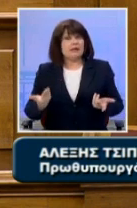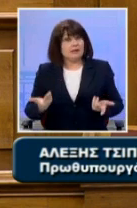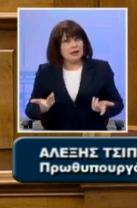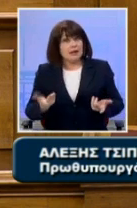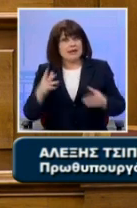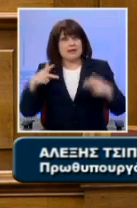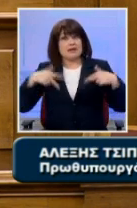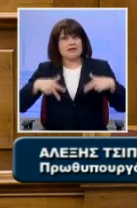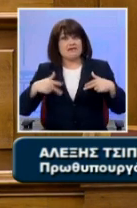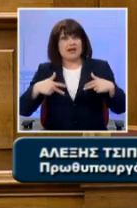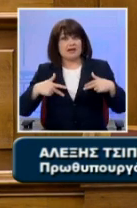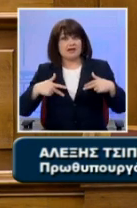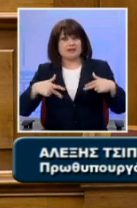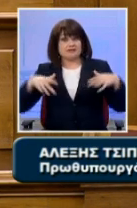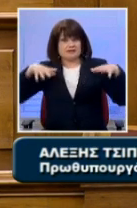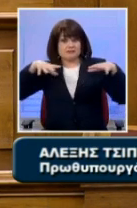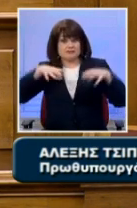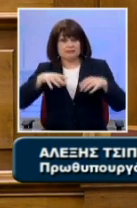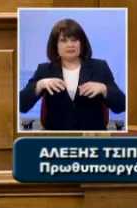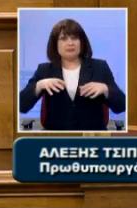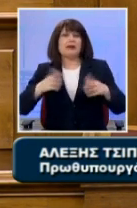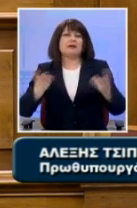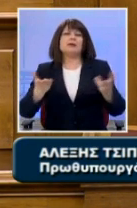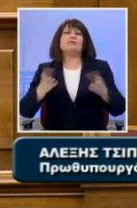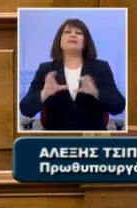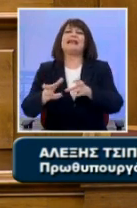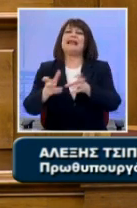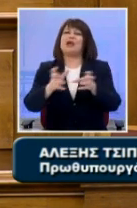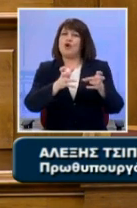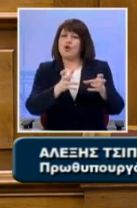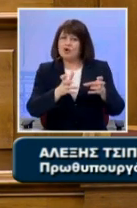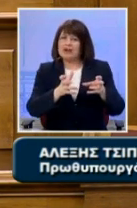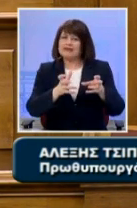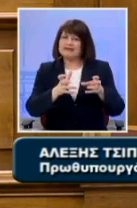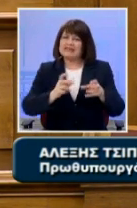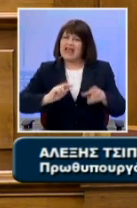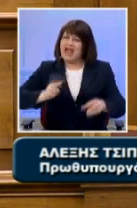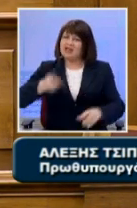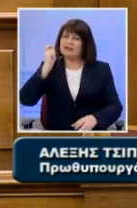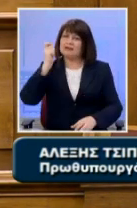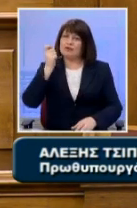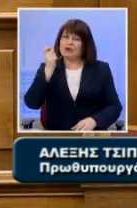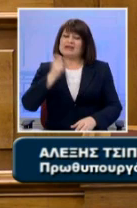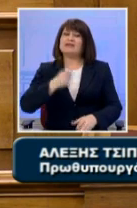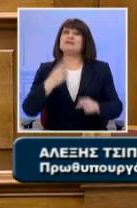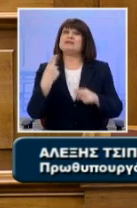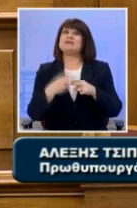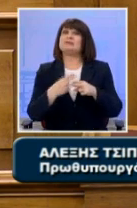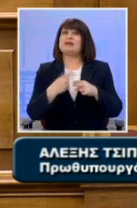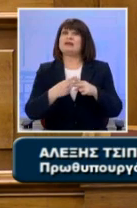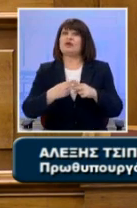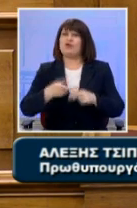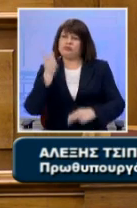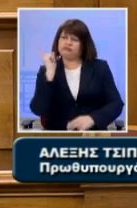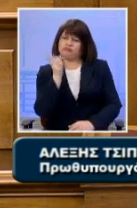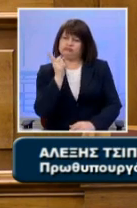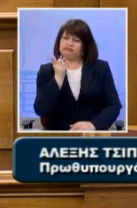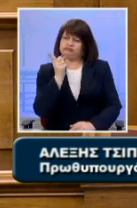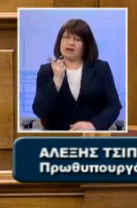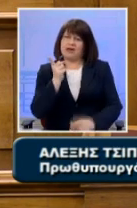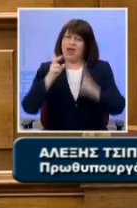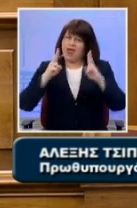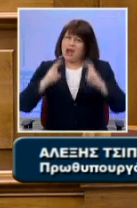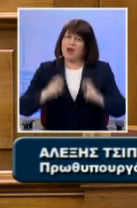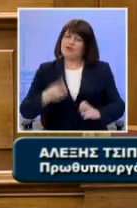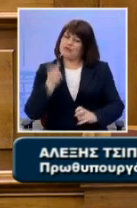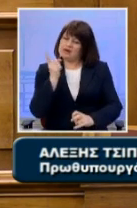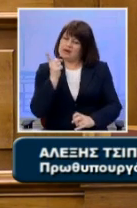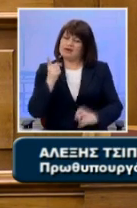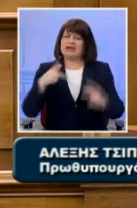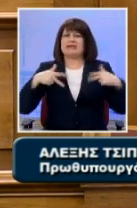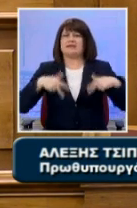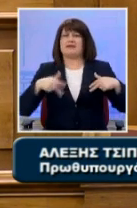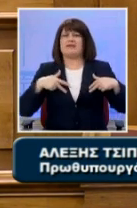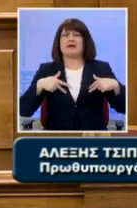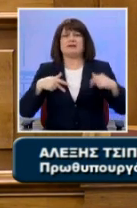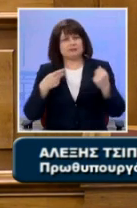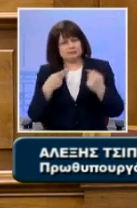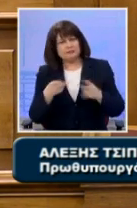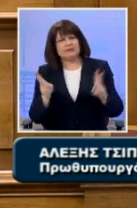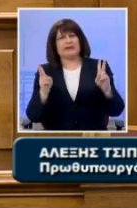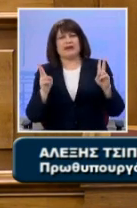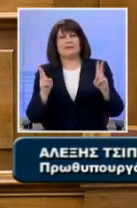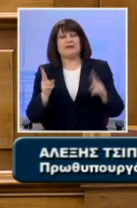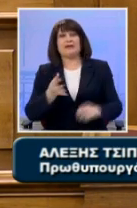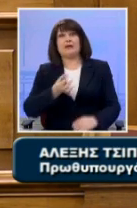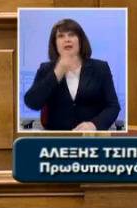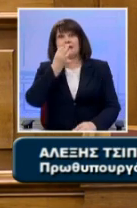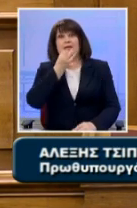μαζικής ενημέρωσης στην κυβέρνηση και να την αντιπολιτεύονται είναι σημαντικό πράγμα. Εγώ όμως θα σας μιλήσω, επαναλαμβάνω,